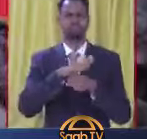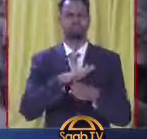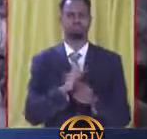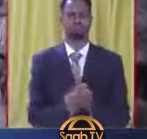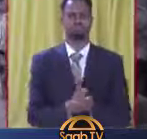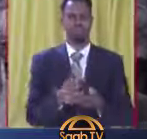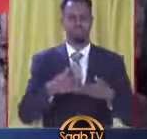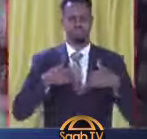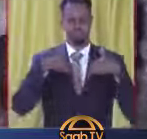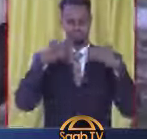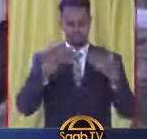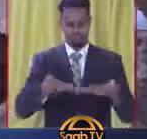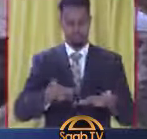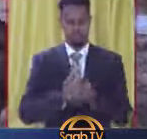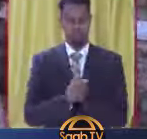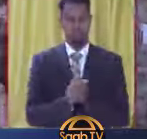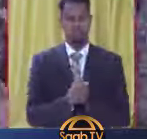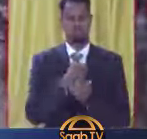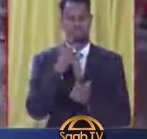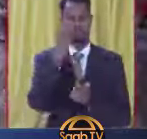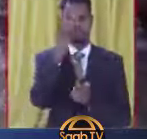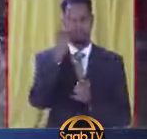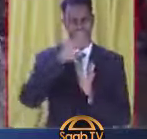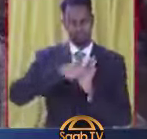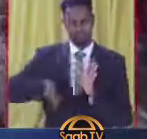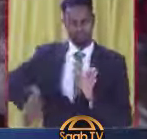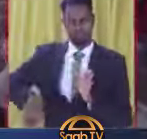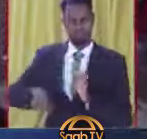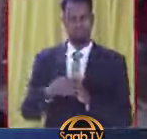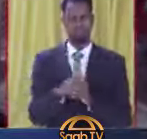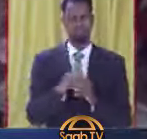markii la dooniyay saddex nin baa lahay